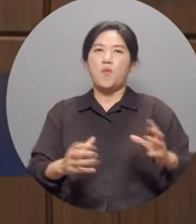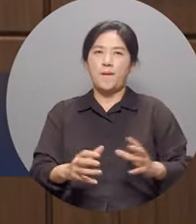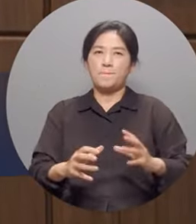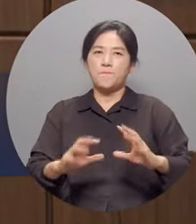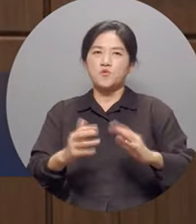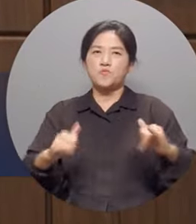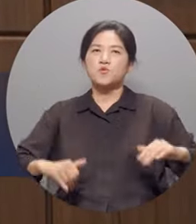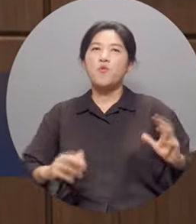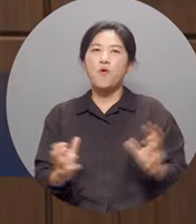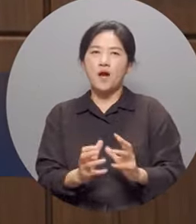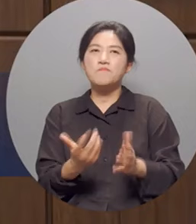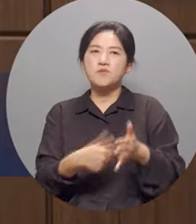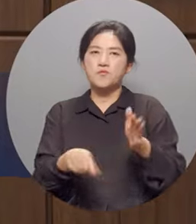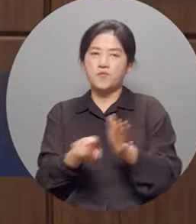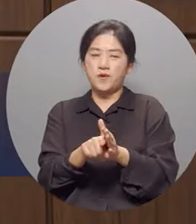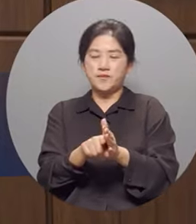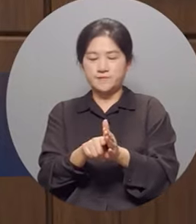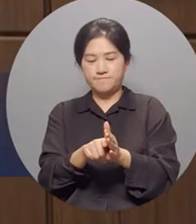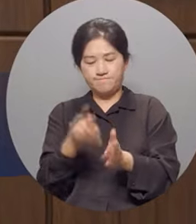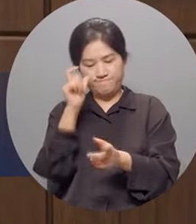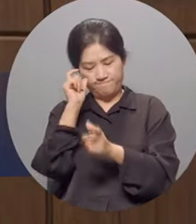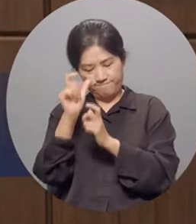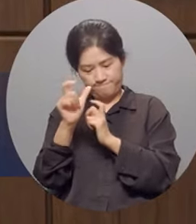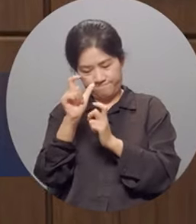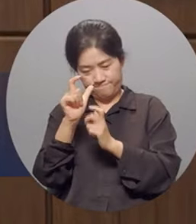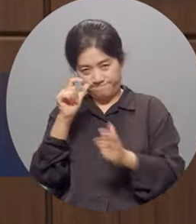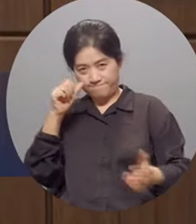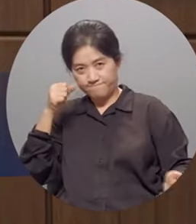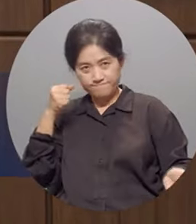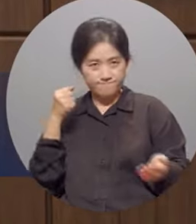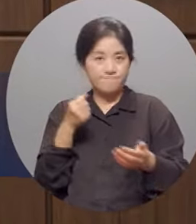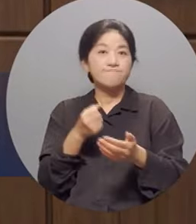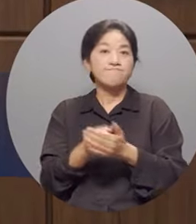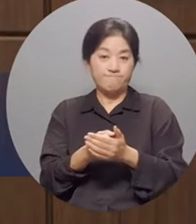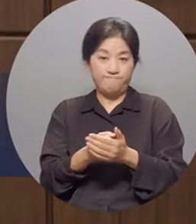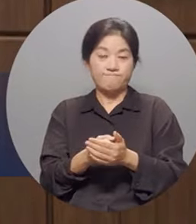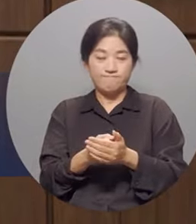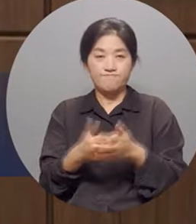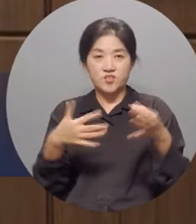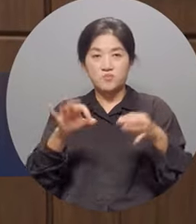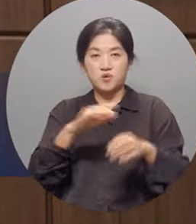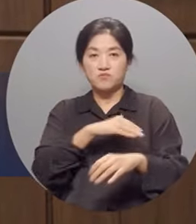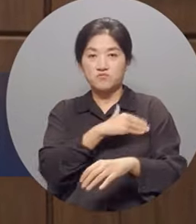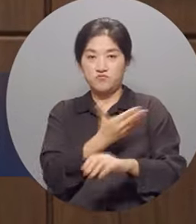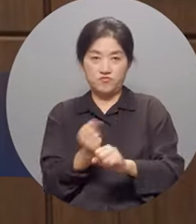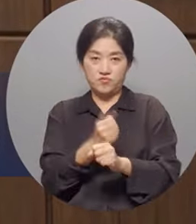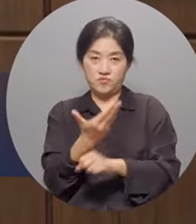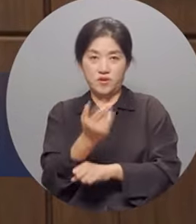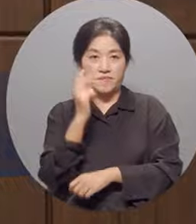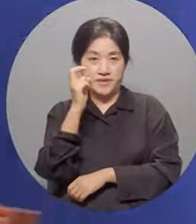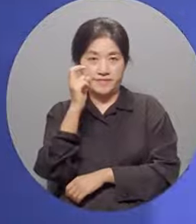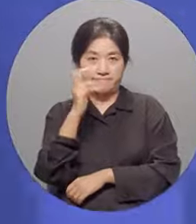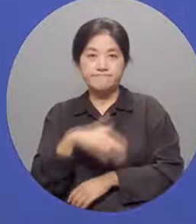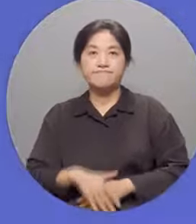국민통합 에서 내린 아마 고심 끝에 내린 결정이